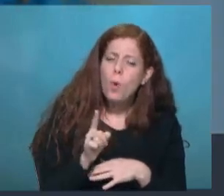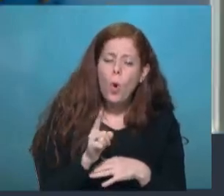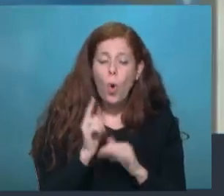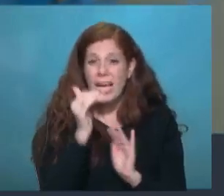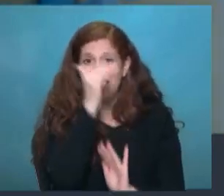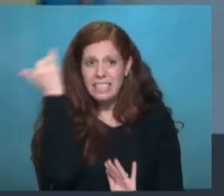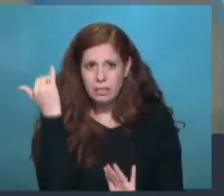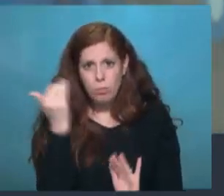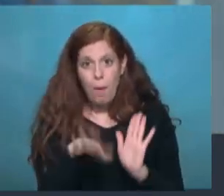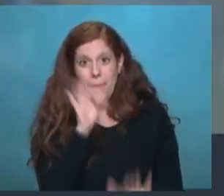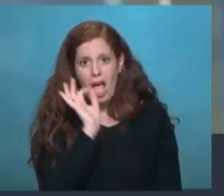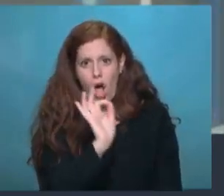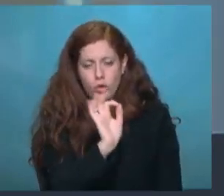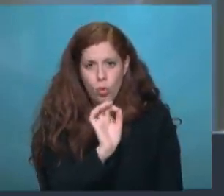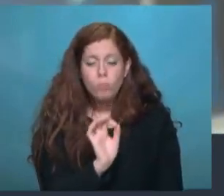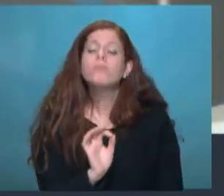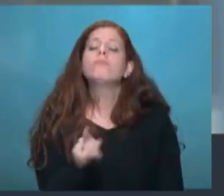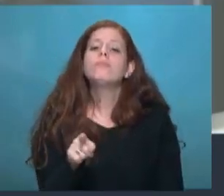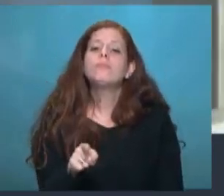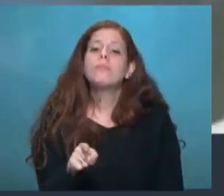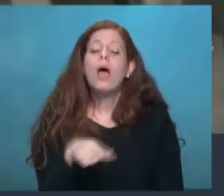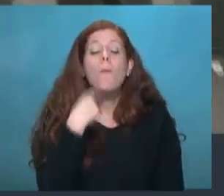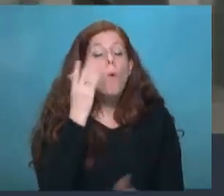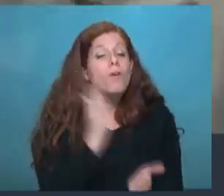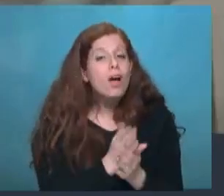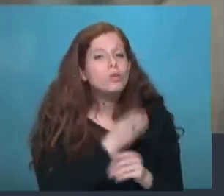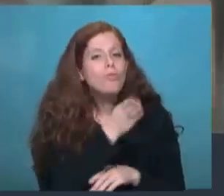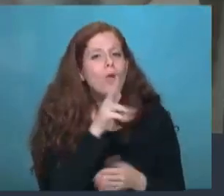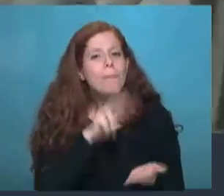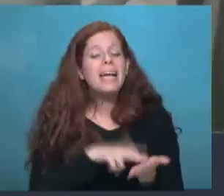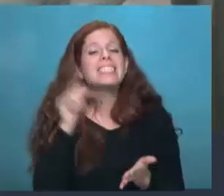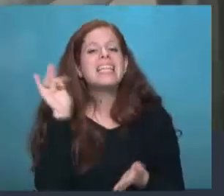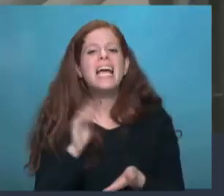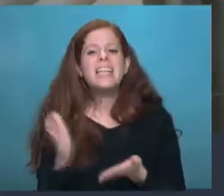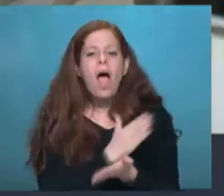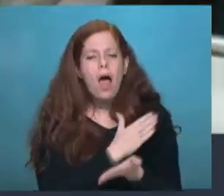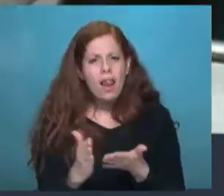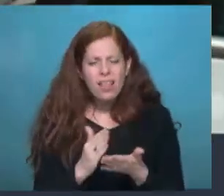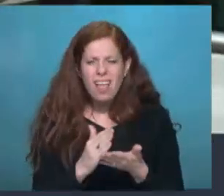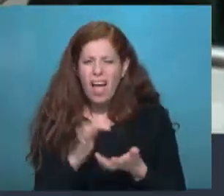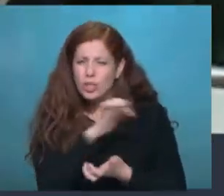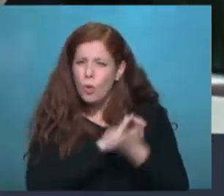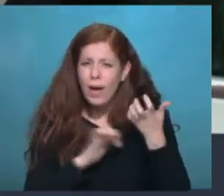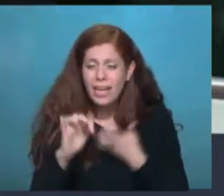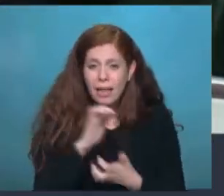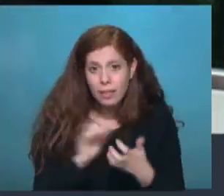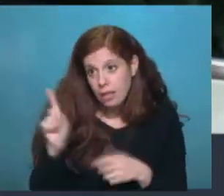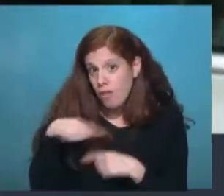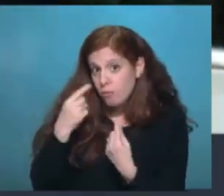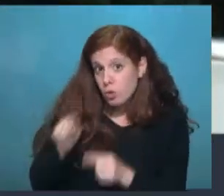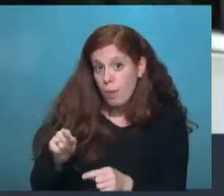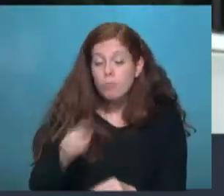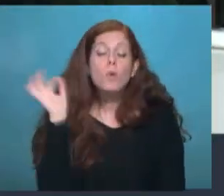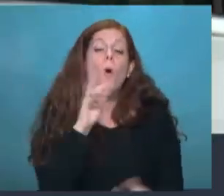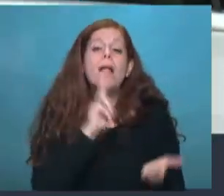כחשוד. פרקליטיו כבר הצהירו שיפנו לבגעת נגד ההחלטה חסרת התקדים והשרורייתית כלשונם, שפוגעת